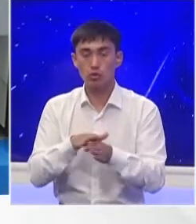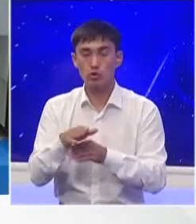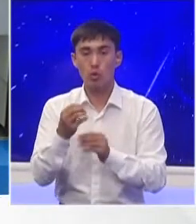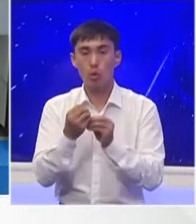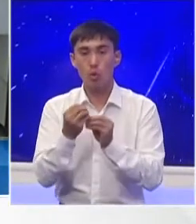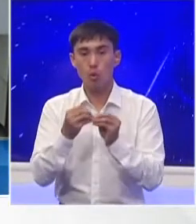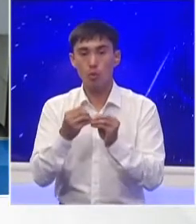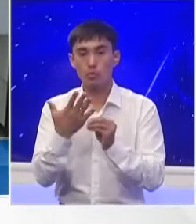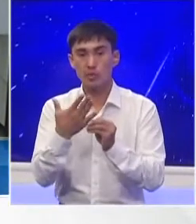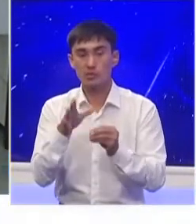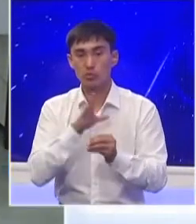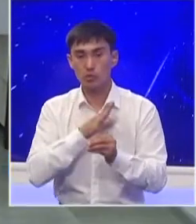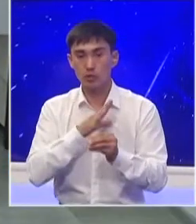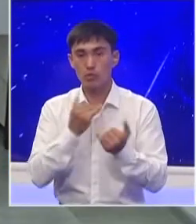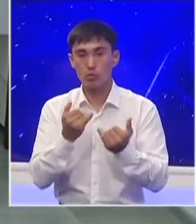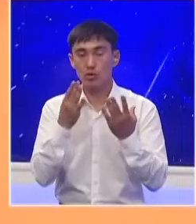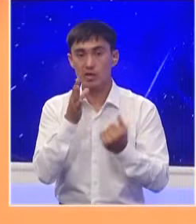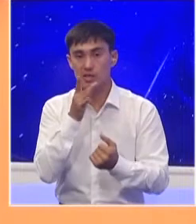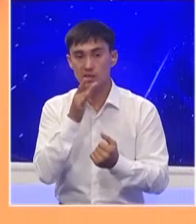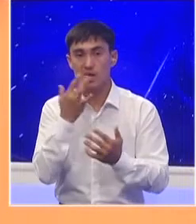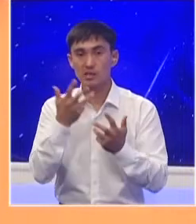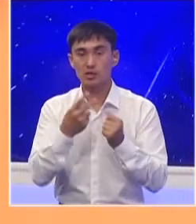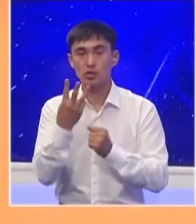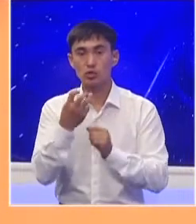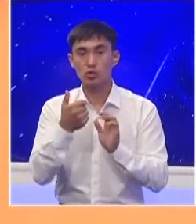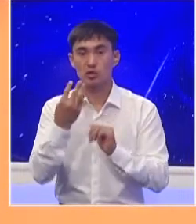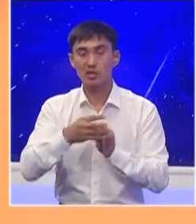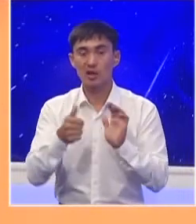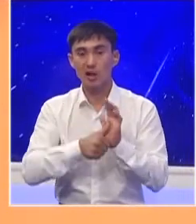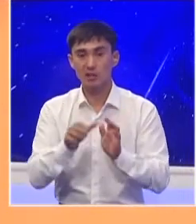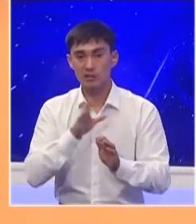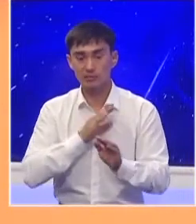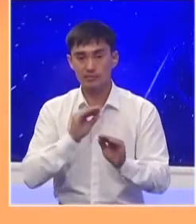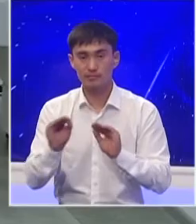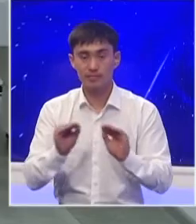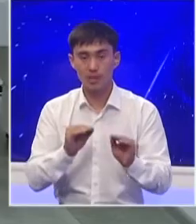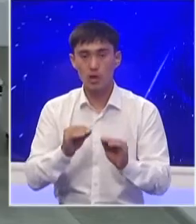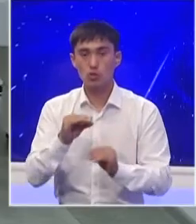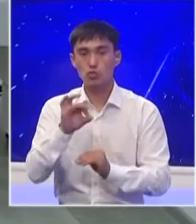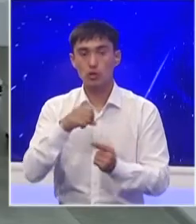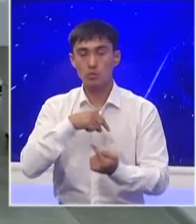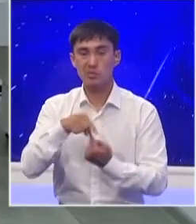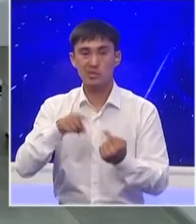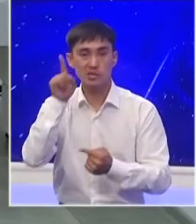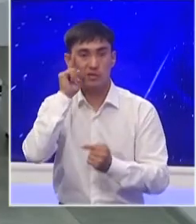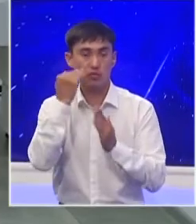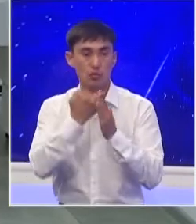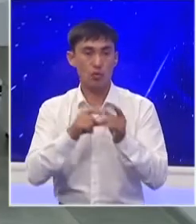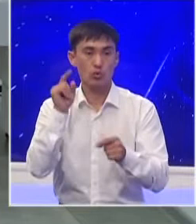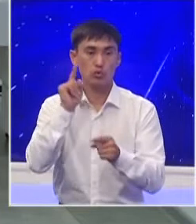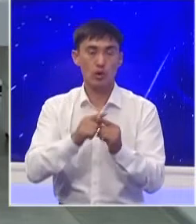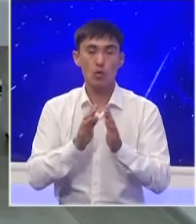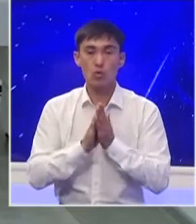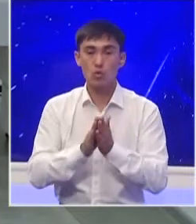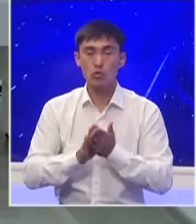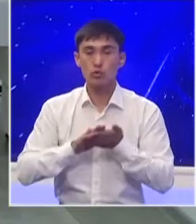10 келісімшарт жасалған еді. Бүгінгі таңда олардың саны 346 дана артты. Осы Жусан бизнес мобильді қосымшасын қосуға өтінімді